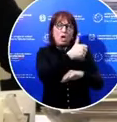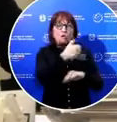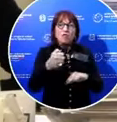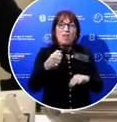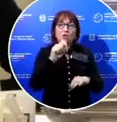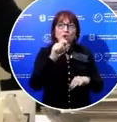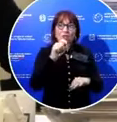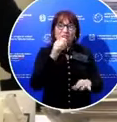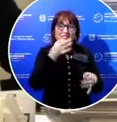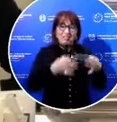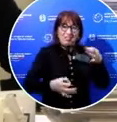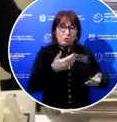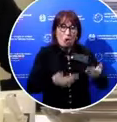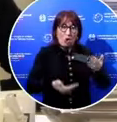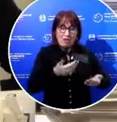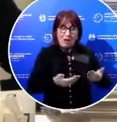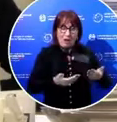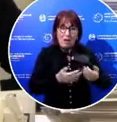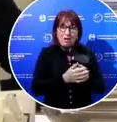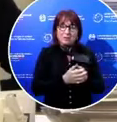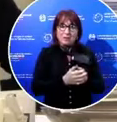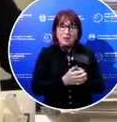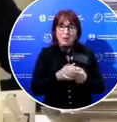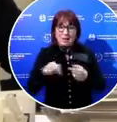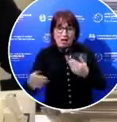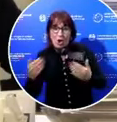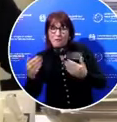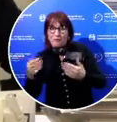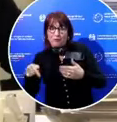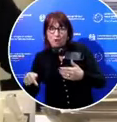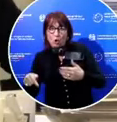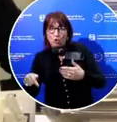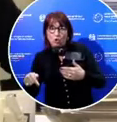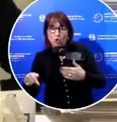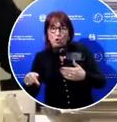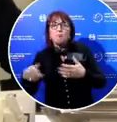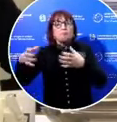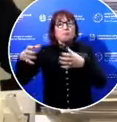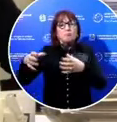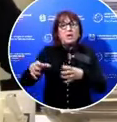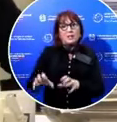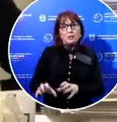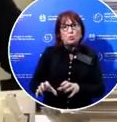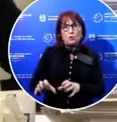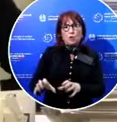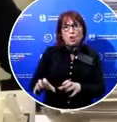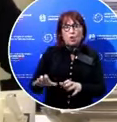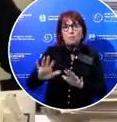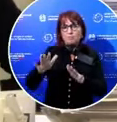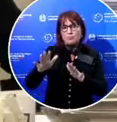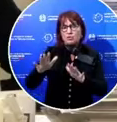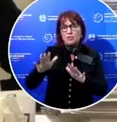120 tonnellate, si rileva una tendenza alla riduzione stimabile in